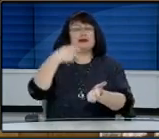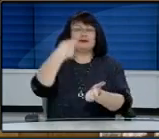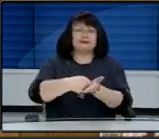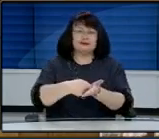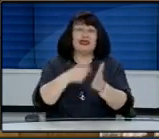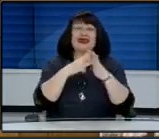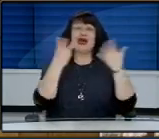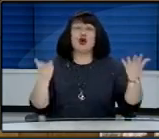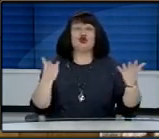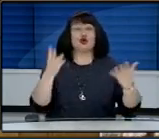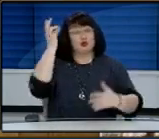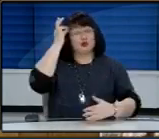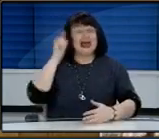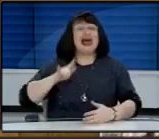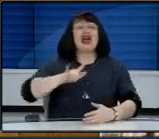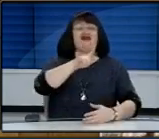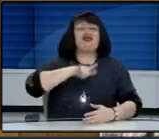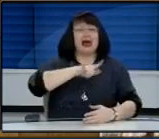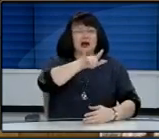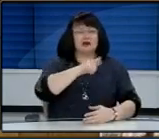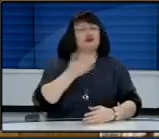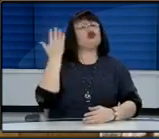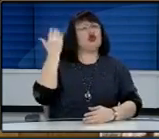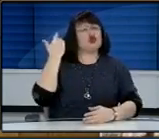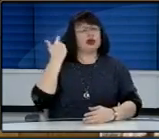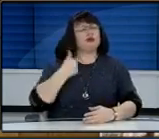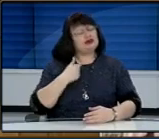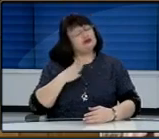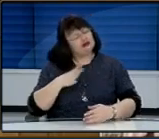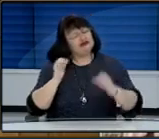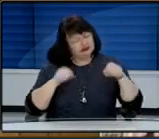Ραφάλ, εμείς τότε καλή την πίστη και παρά το